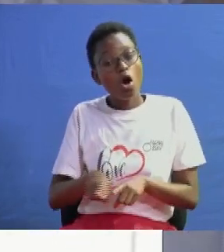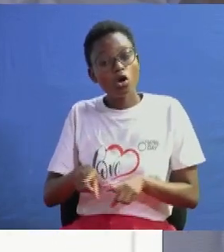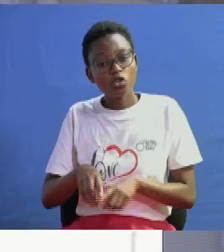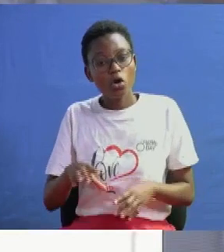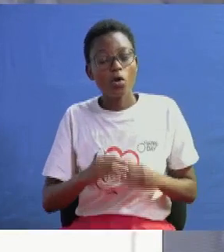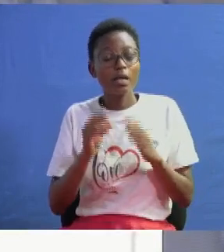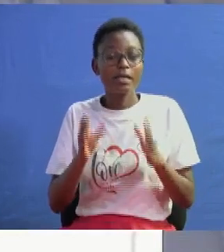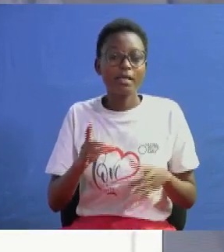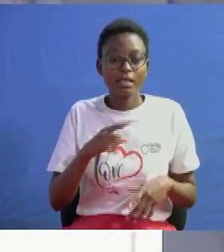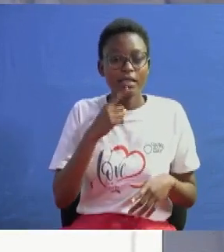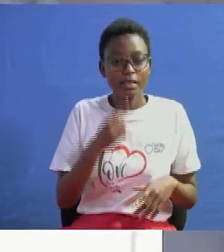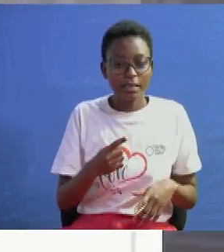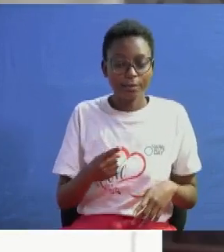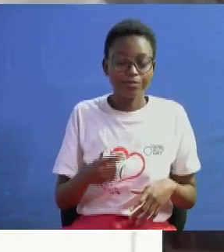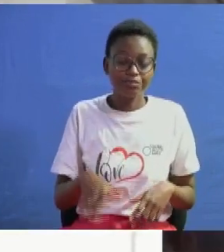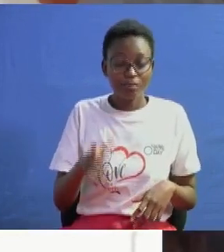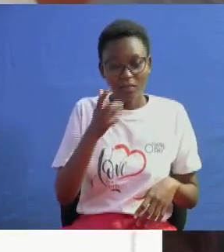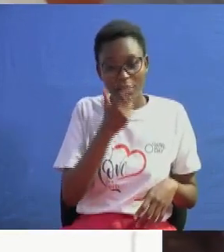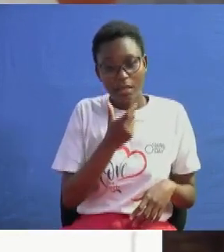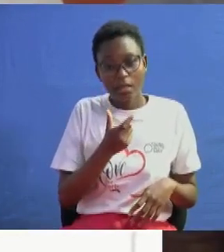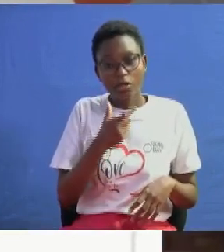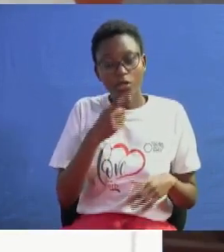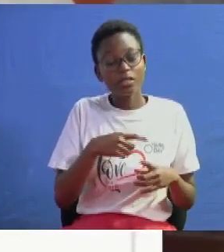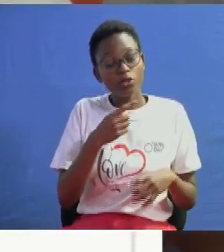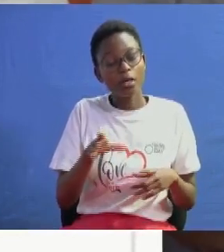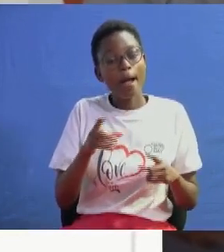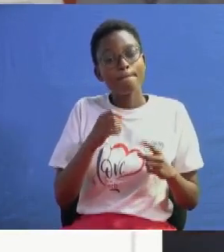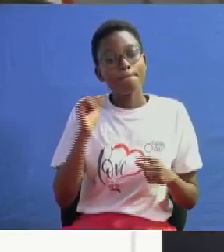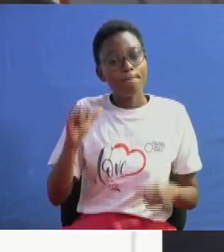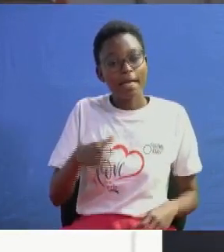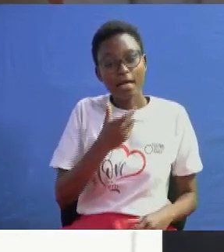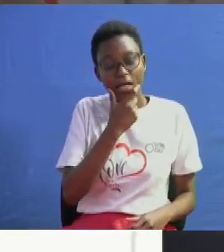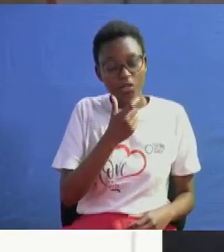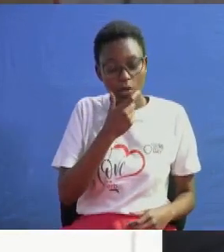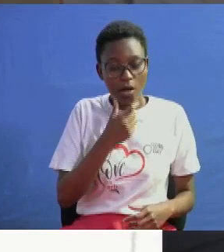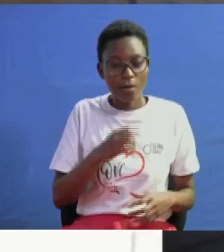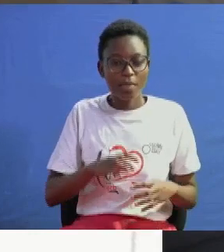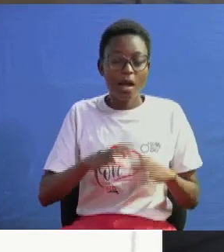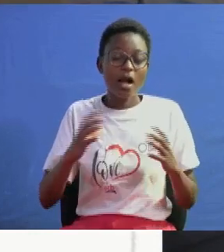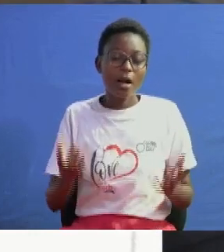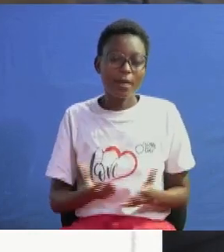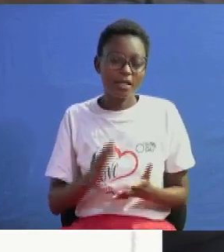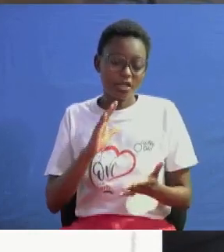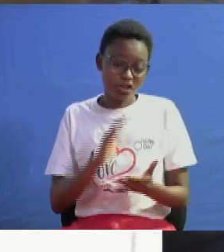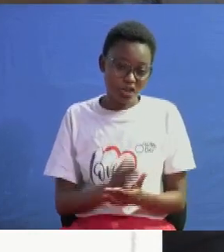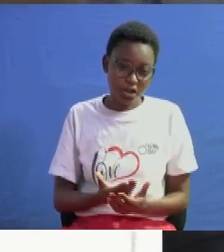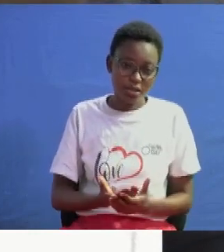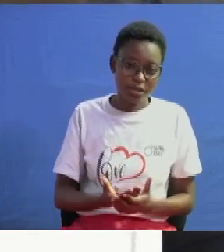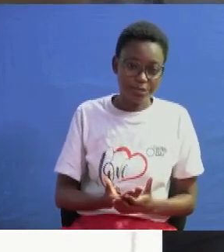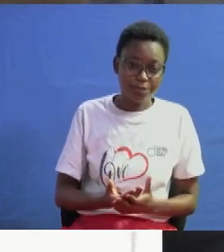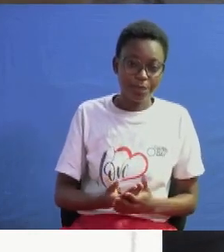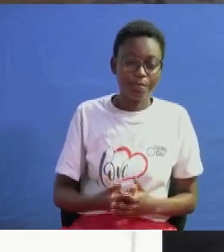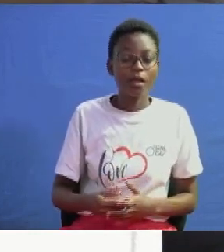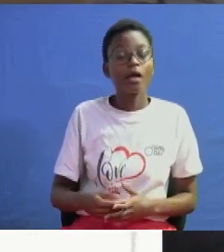statements made by Deputy President Rigathi Gachagua on likening the government to a shareholding company, as ODM Secretary General